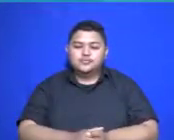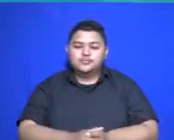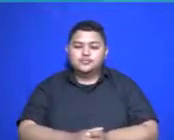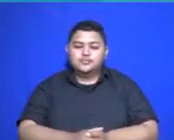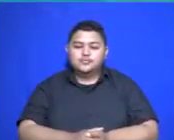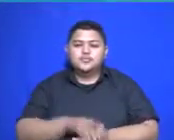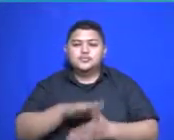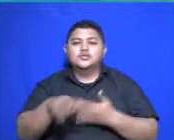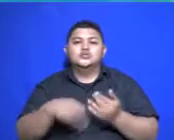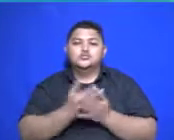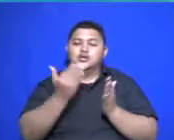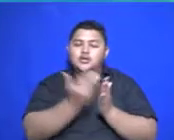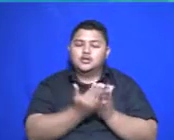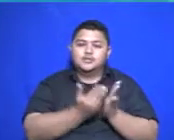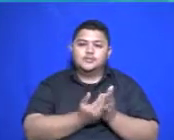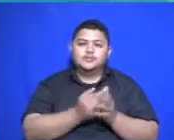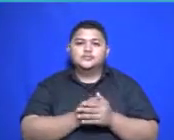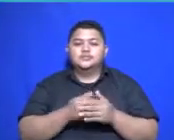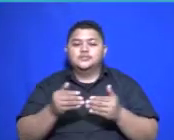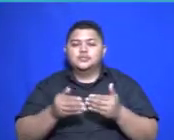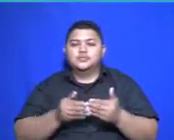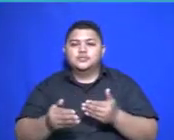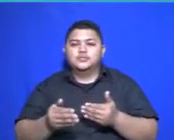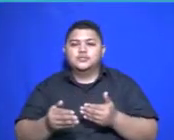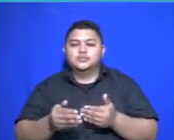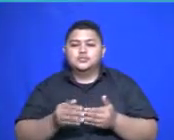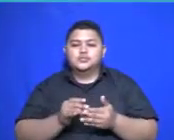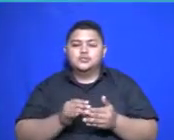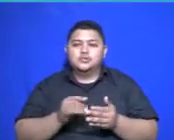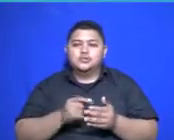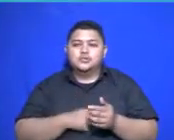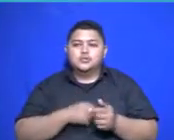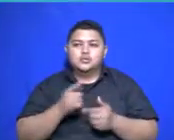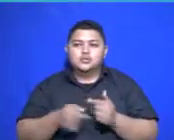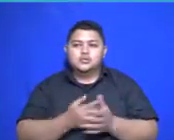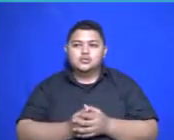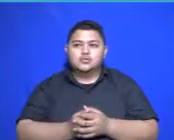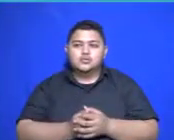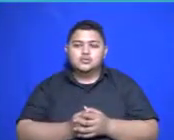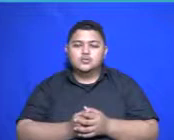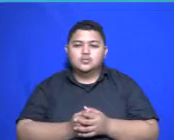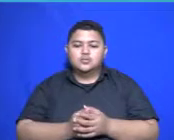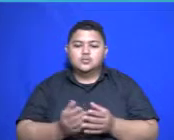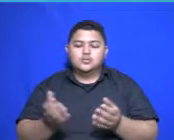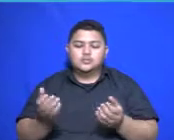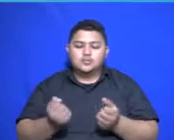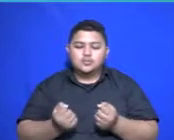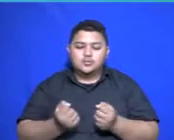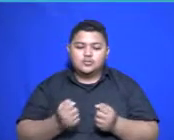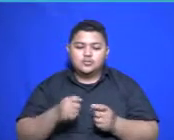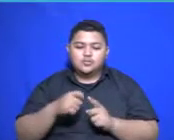di semua event. Kemudian untuk saya langsung saja, penguatan bidang